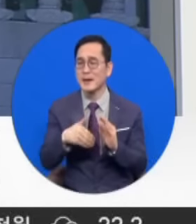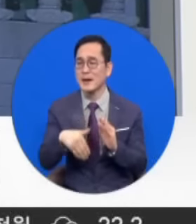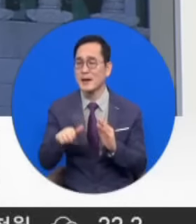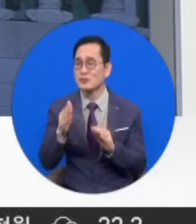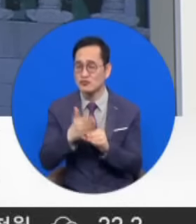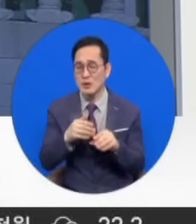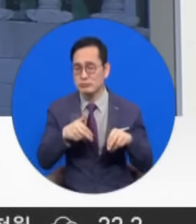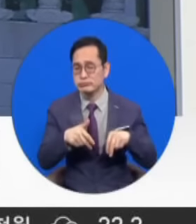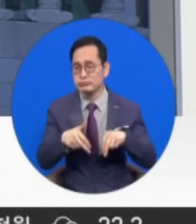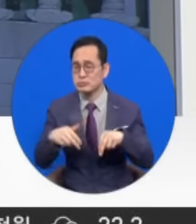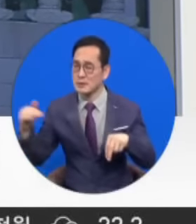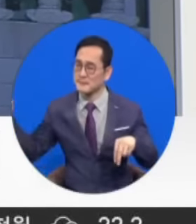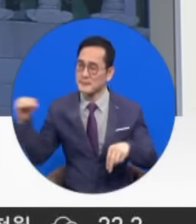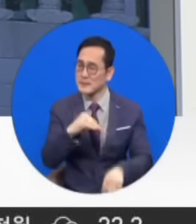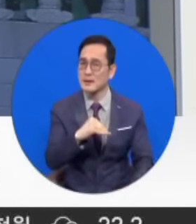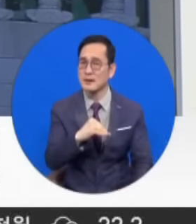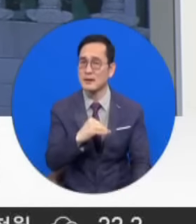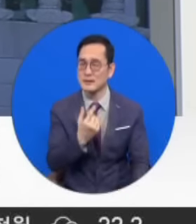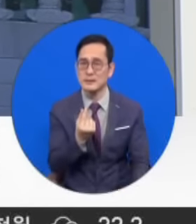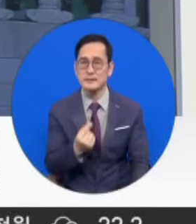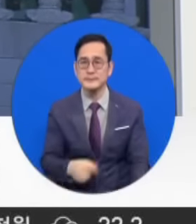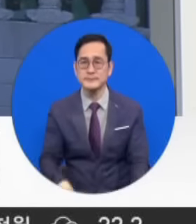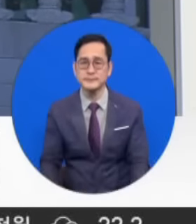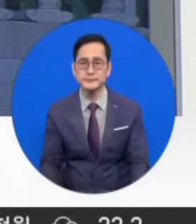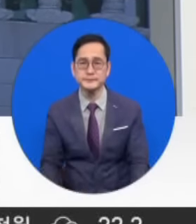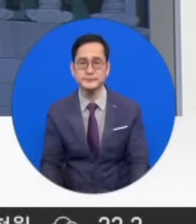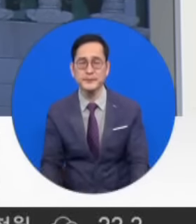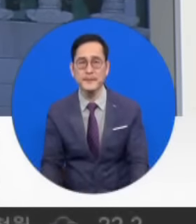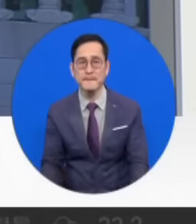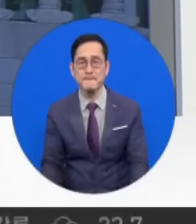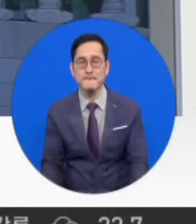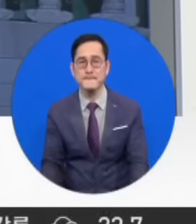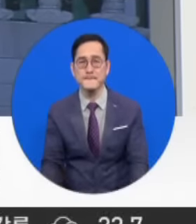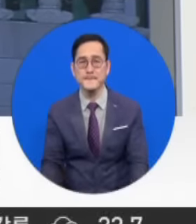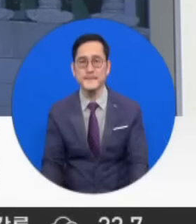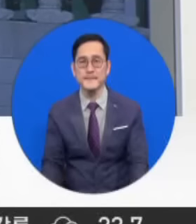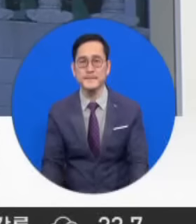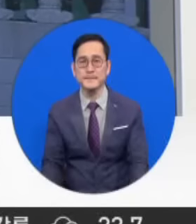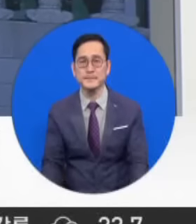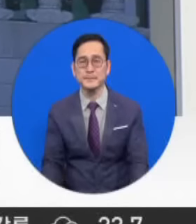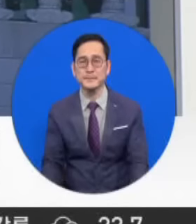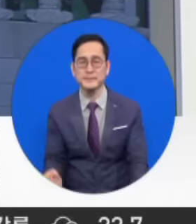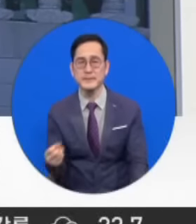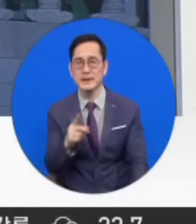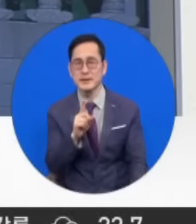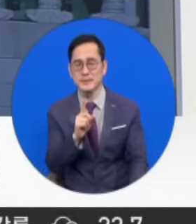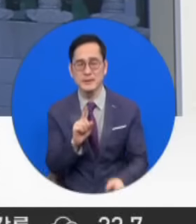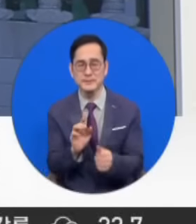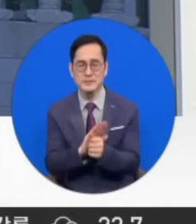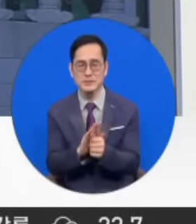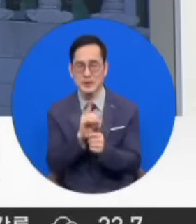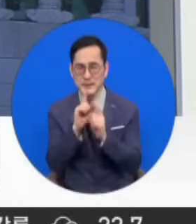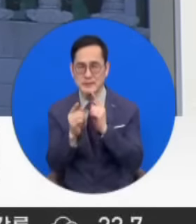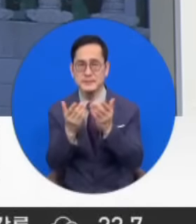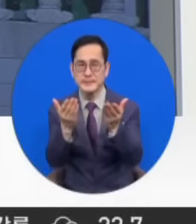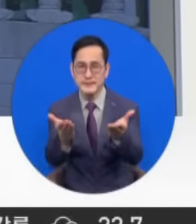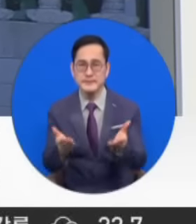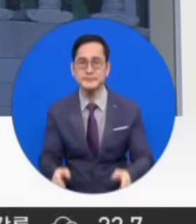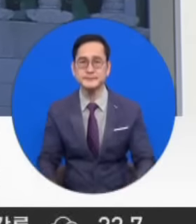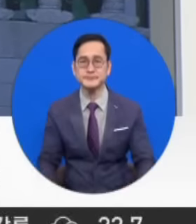이 사고를 당한 것으로 좀 추정이 되고 있습니다. 다시 한번 사망자들과 유가족들에게 깊은 애도의 말씀을